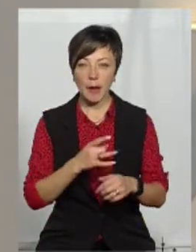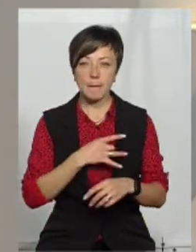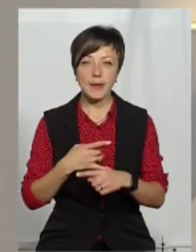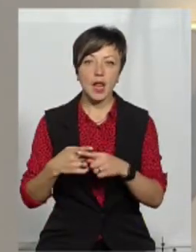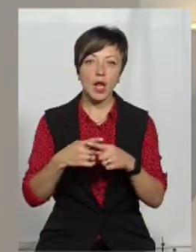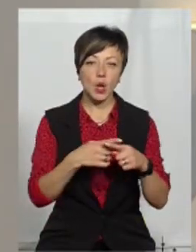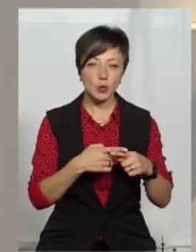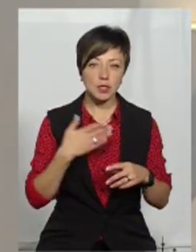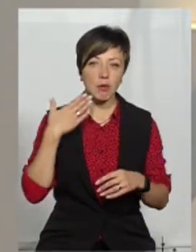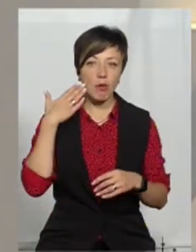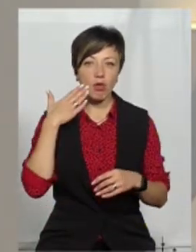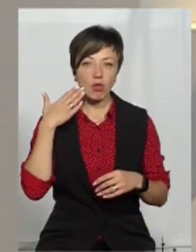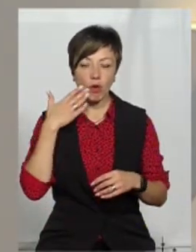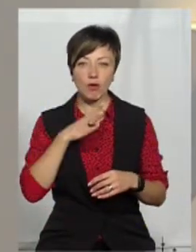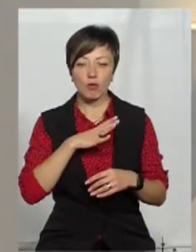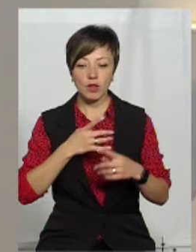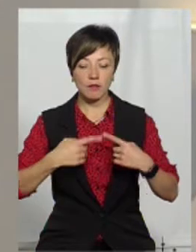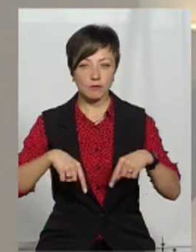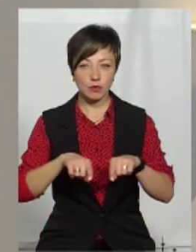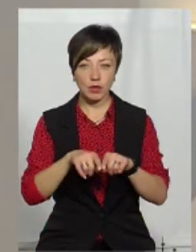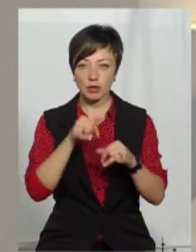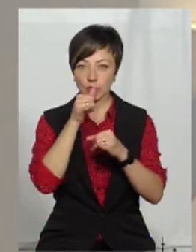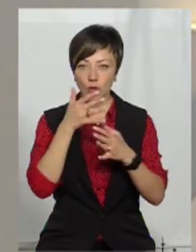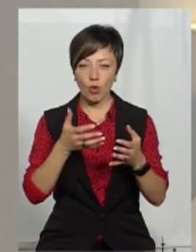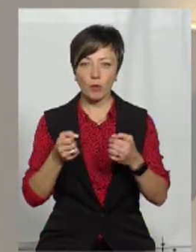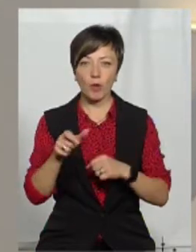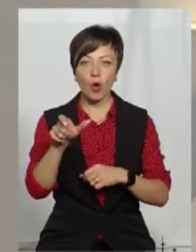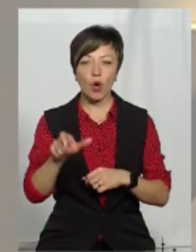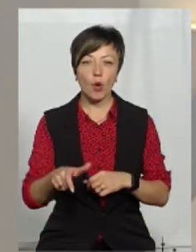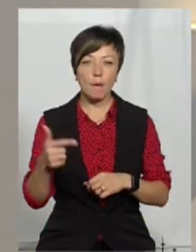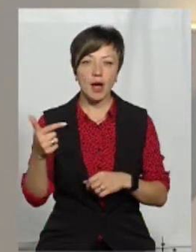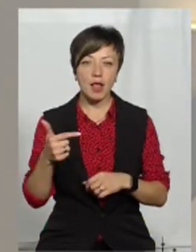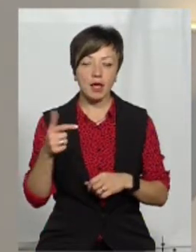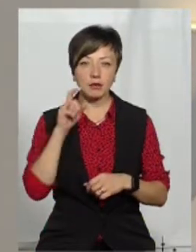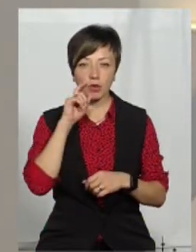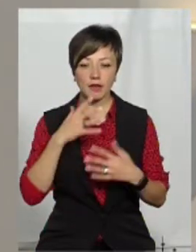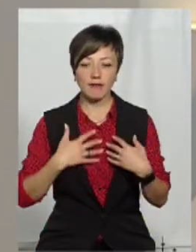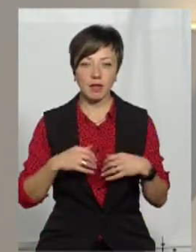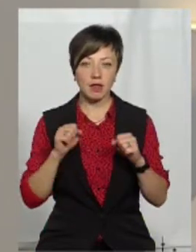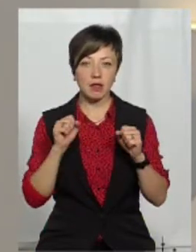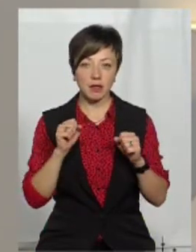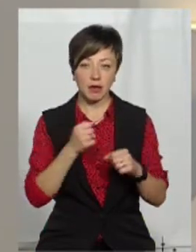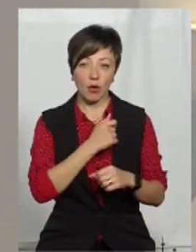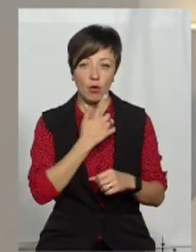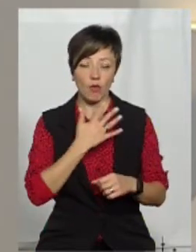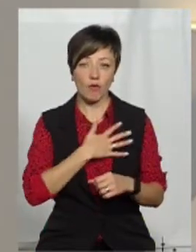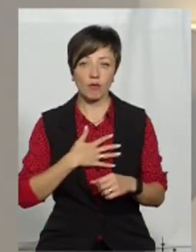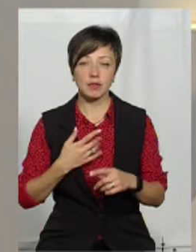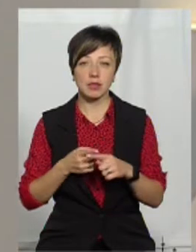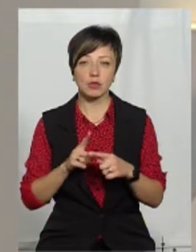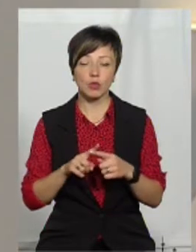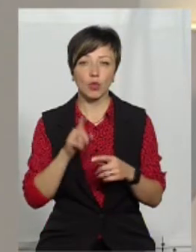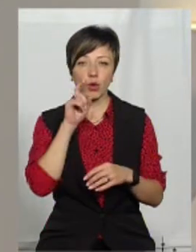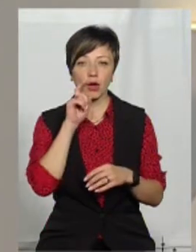також були в цих зонах, і сьогодні не можуть навіть отримати громадянство України, хоча дійсно віддали кров за цю країну, так, проливали.